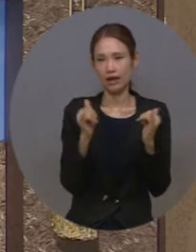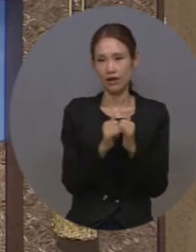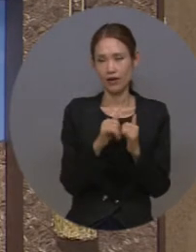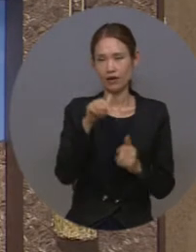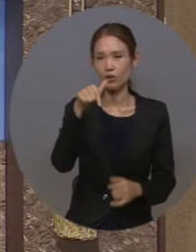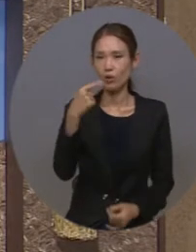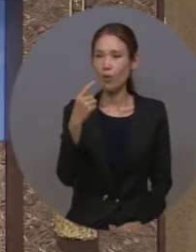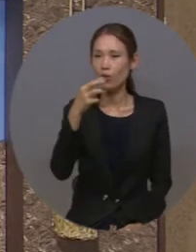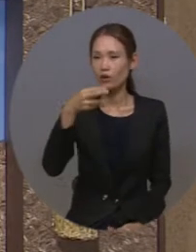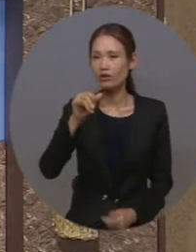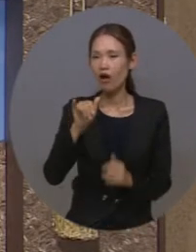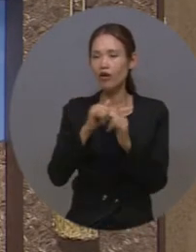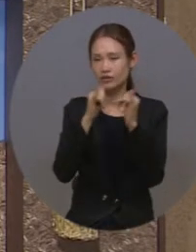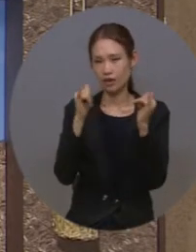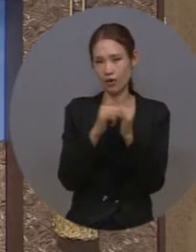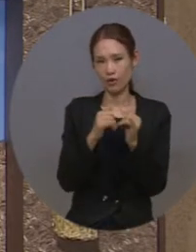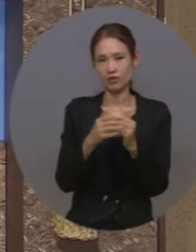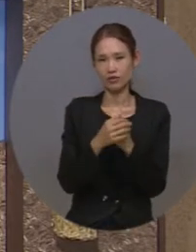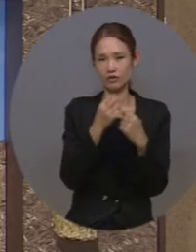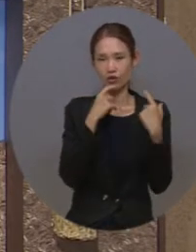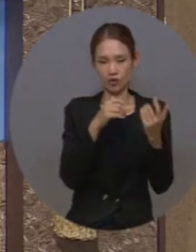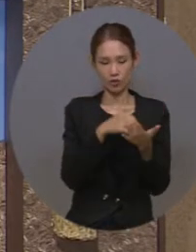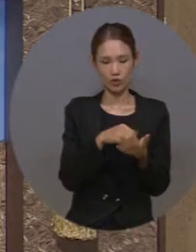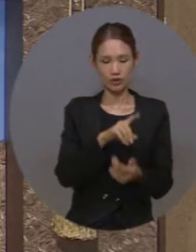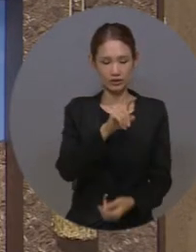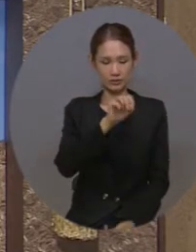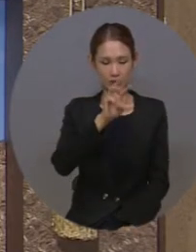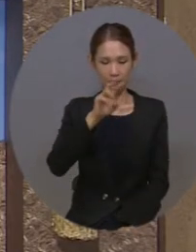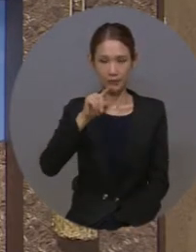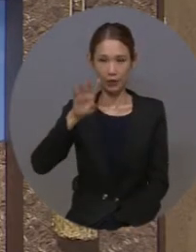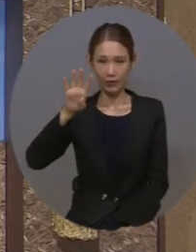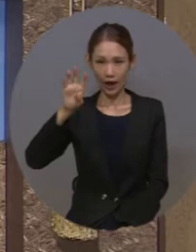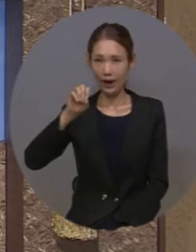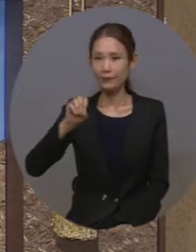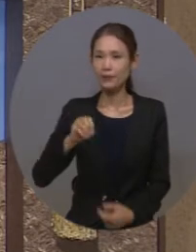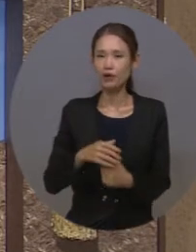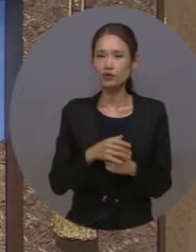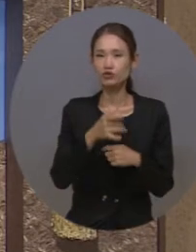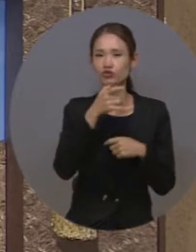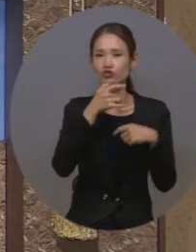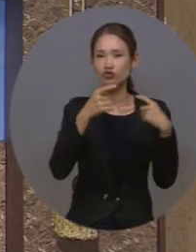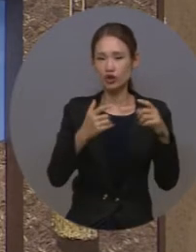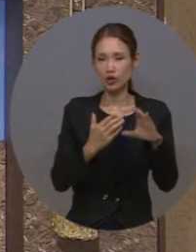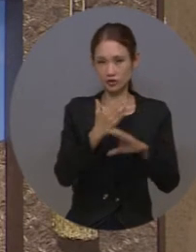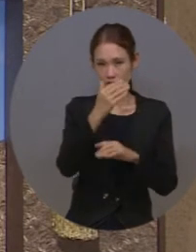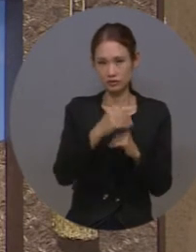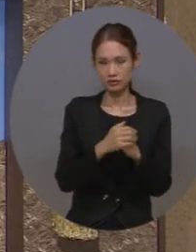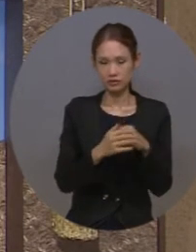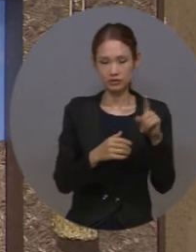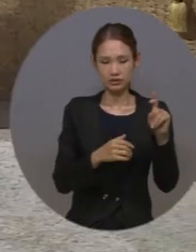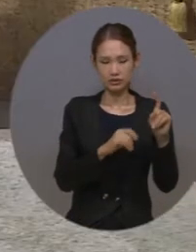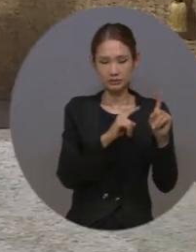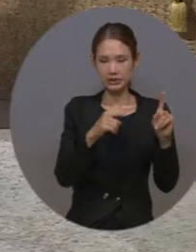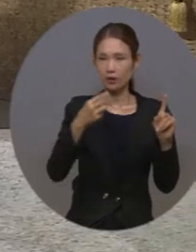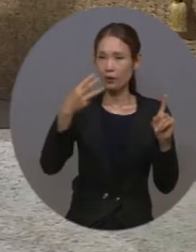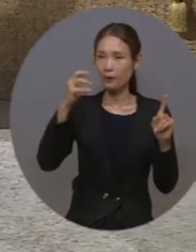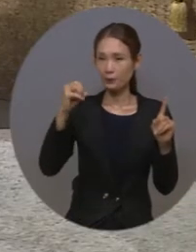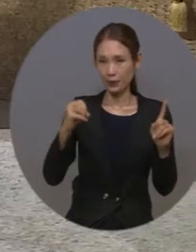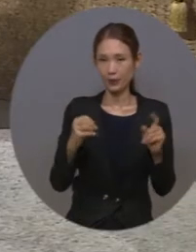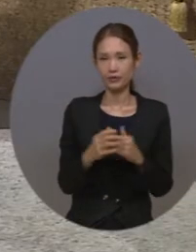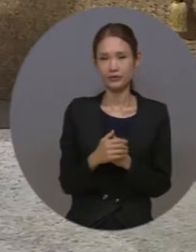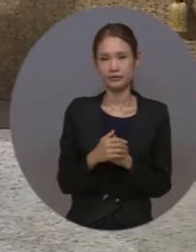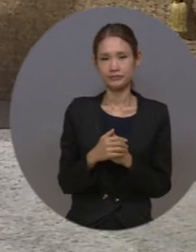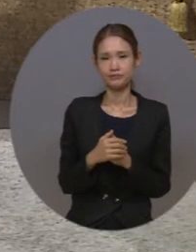예. 경기도는 한 13.4%고요. 그다음에 수원시 같은 경우에는 11.3%가